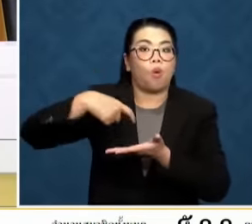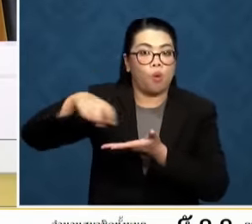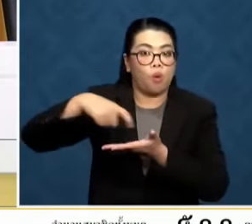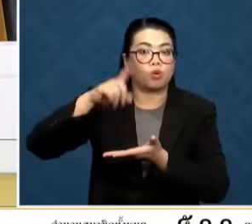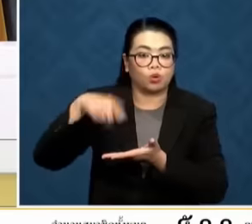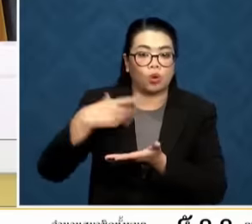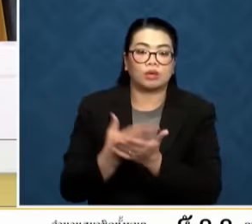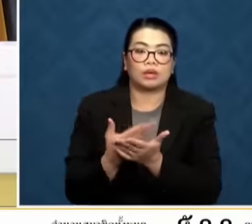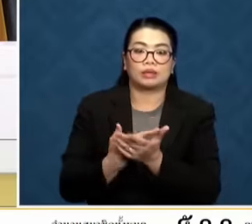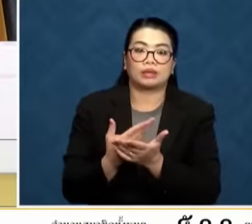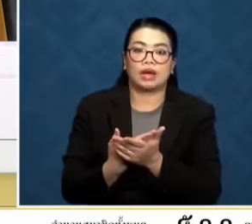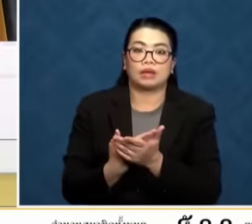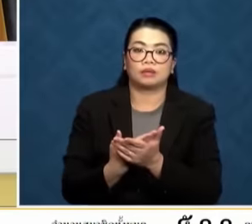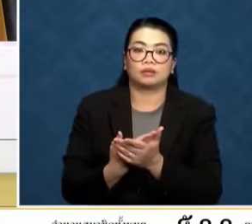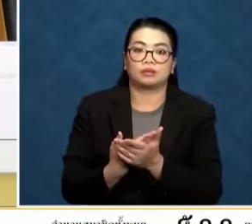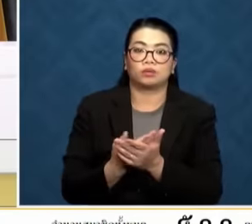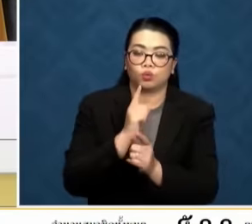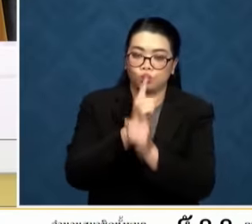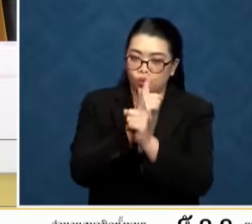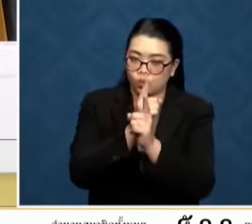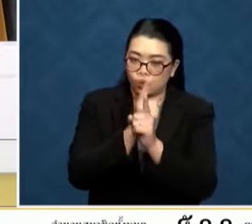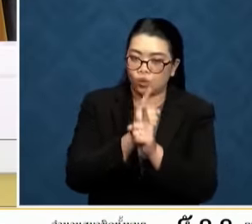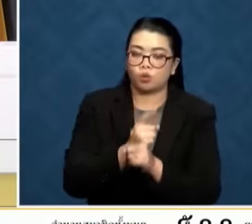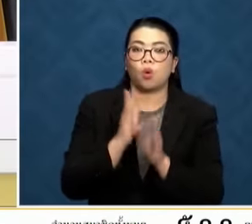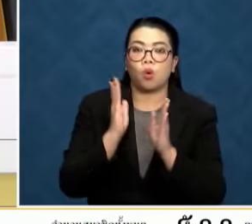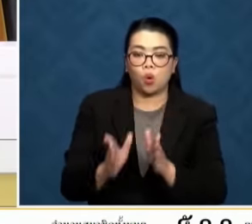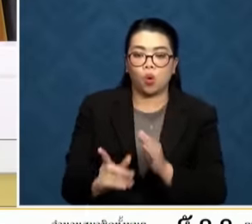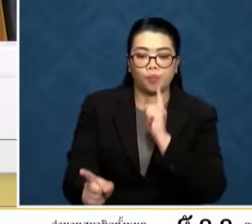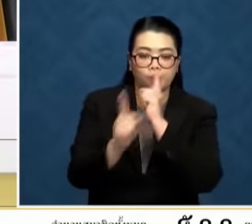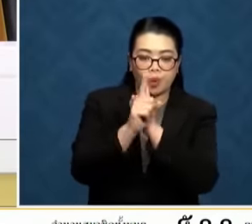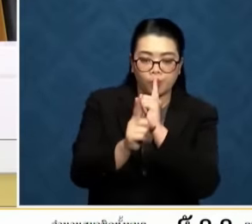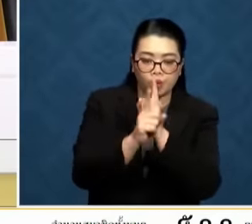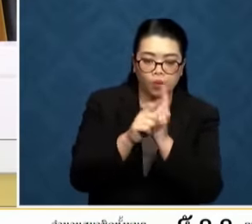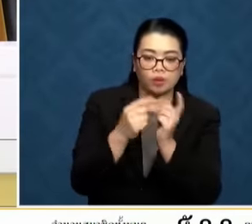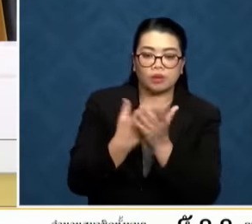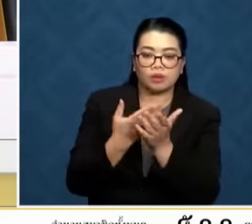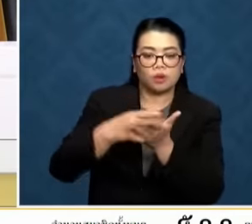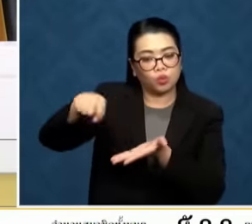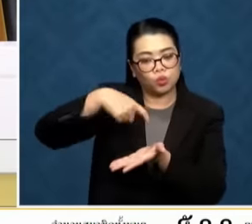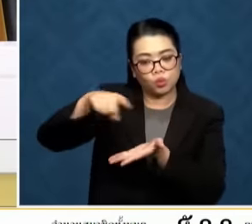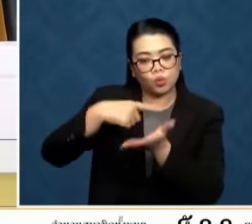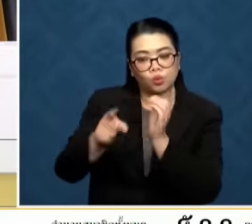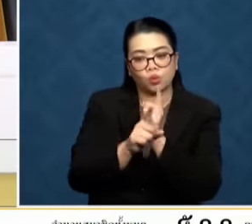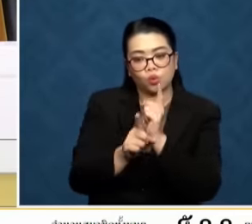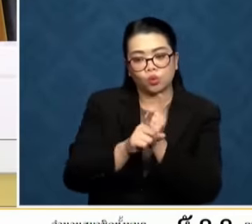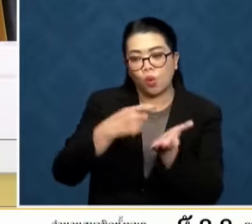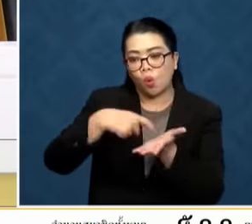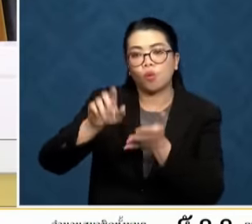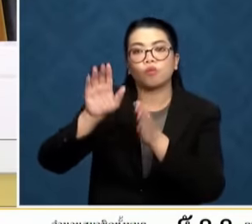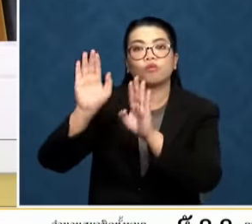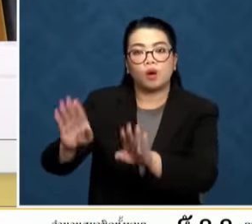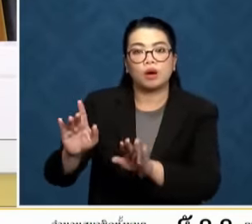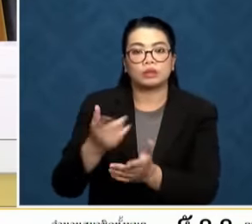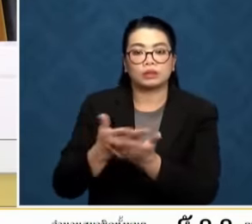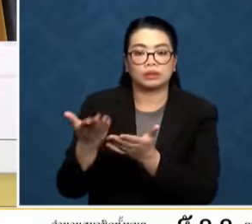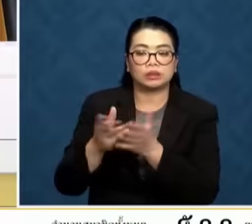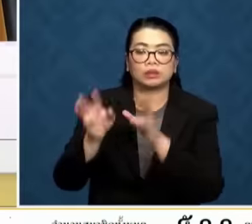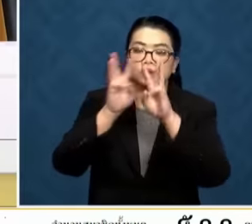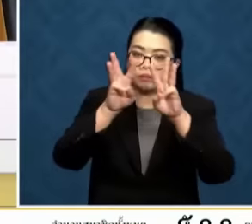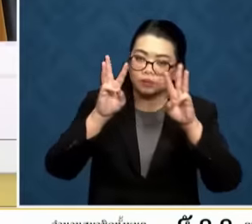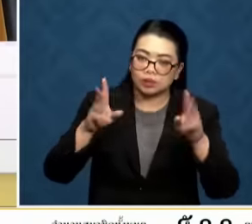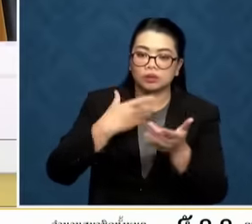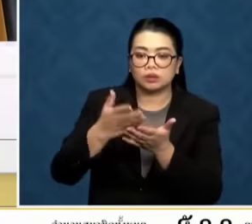ใช้จ่ายแบบ face to faceเราอยากให้คนมาเจอกันคนมาใช้จ่ายกันไม่ใช่การที่เป็นการซื้อ